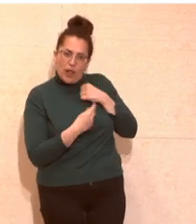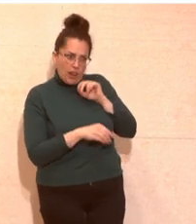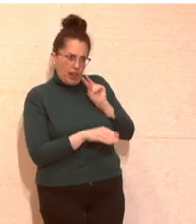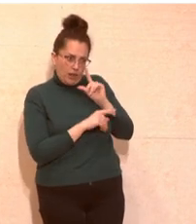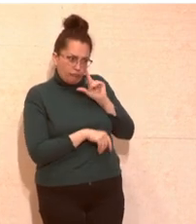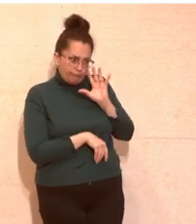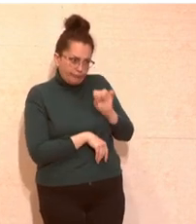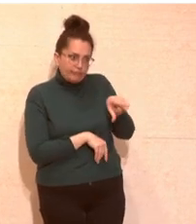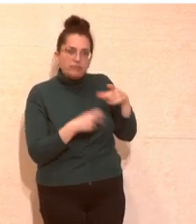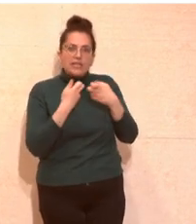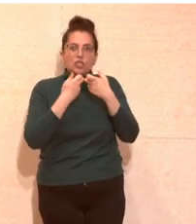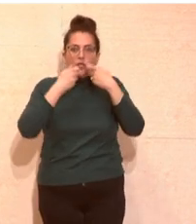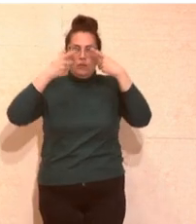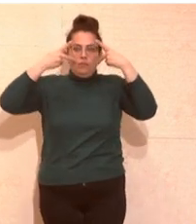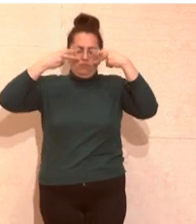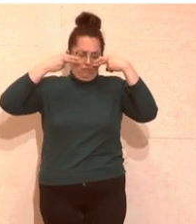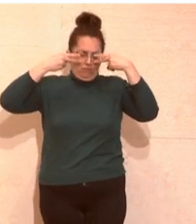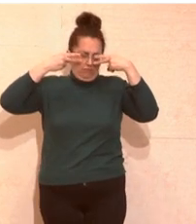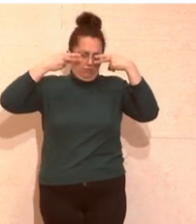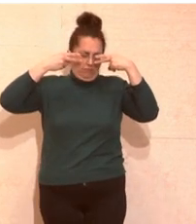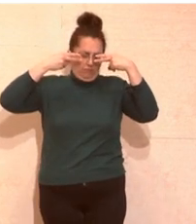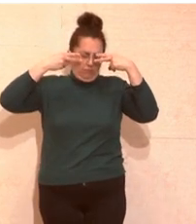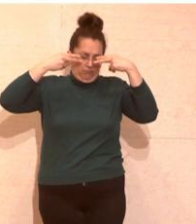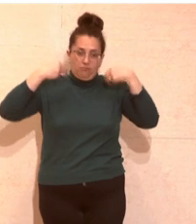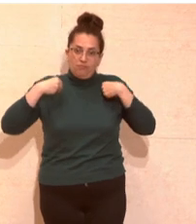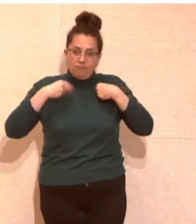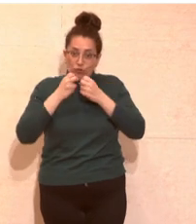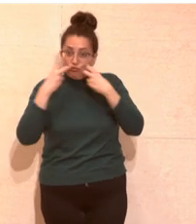pouvez voir chez votre chat ou chez un petit enfant qui dort. Et